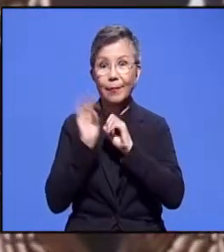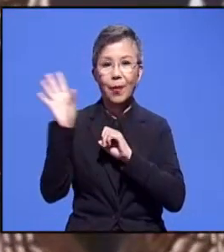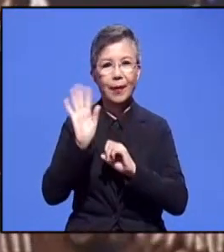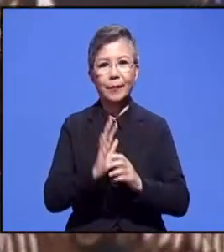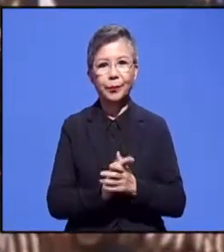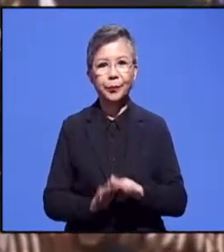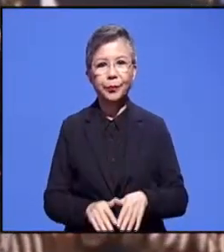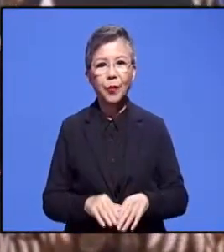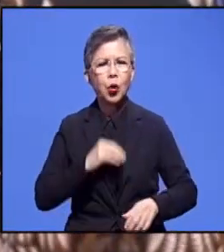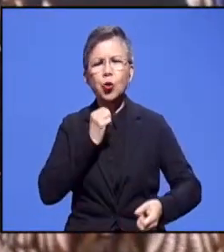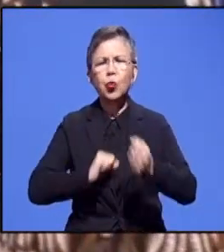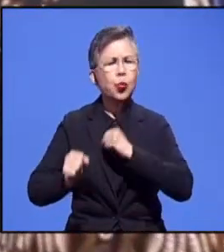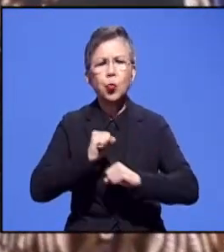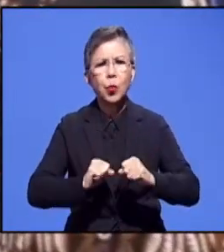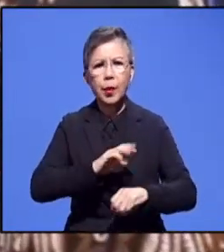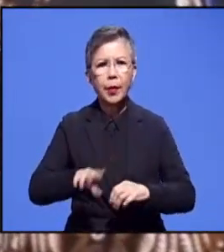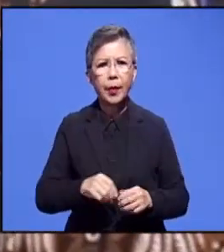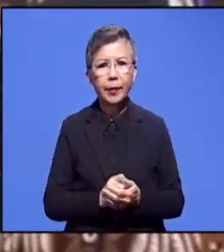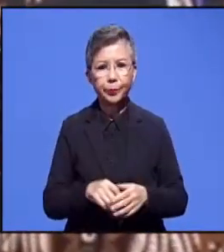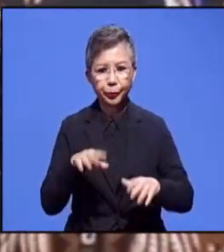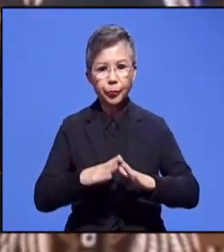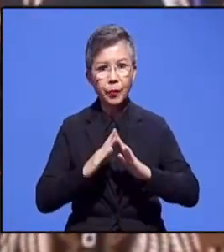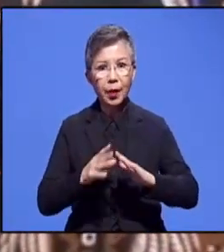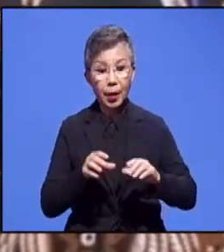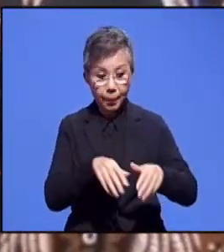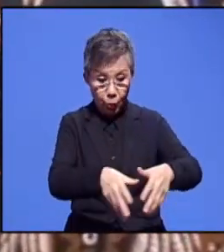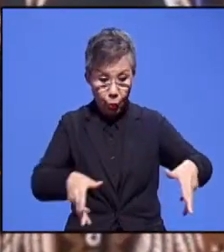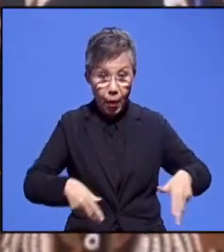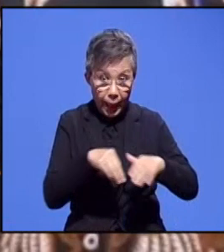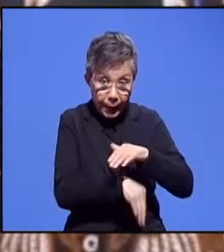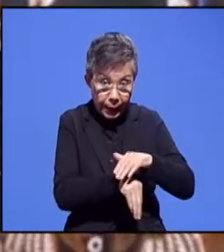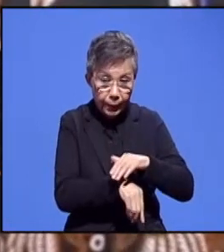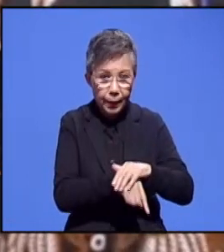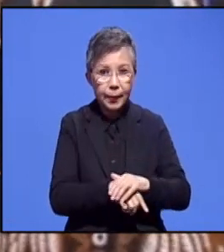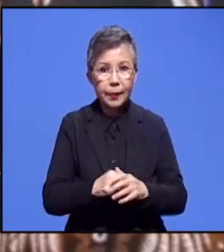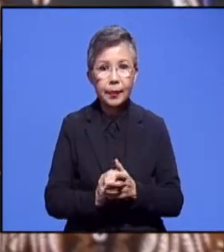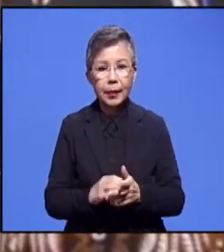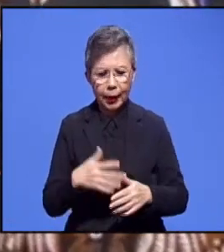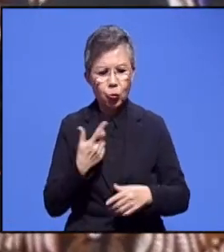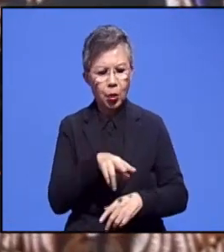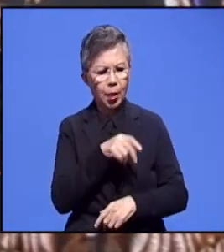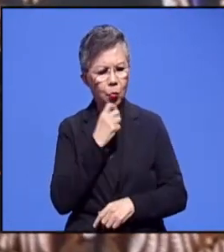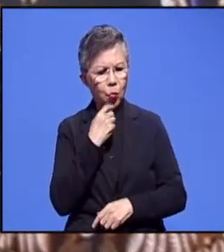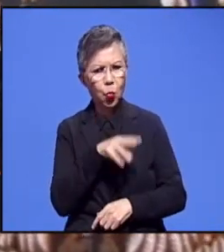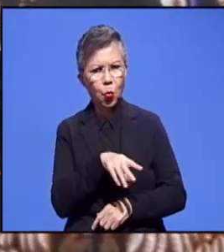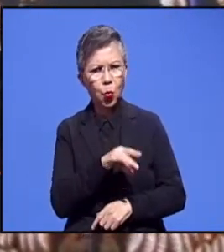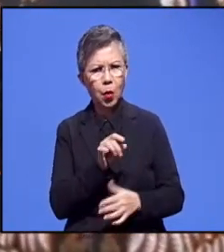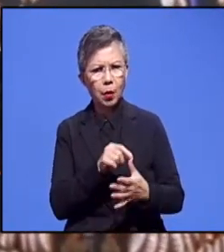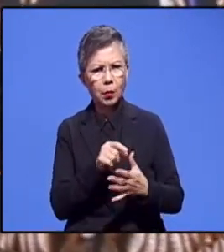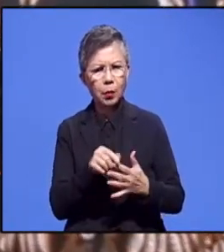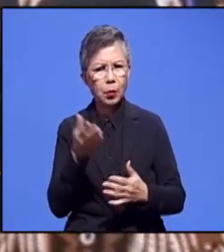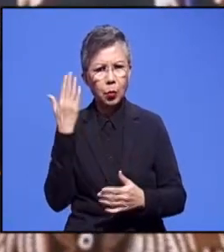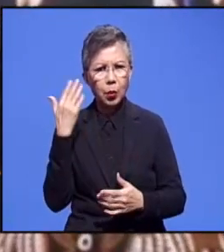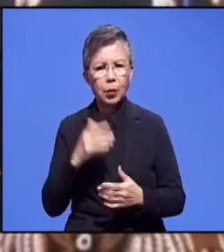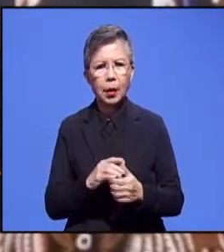setiap aktivitas-aktivitas yang dilakukan di dalam bunga tersebut Ya sudah kita temukan beberapa waktu yang